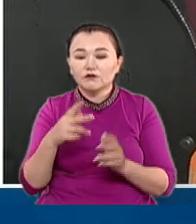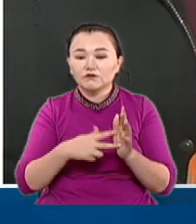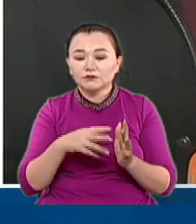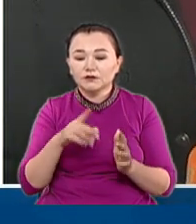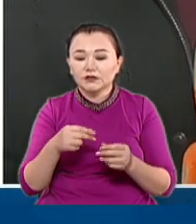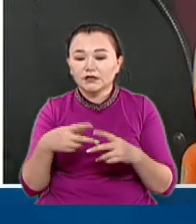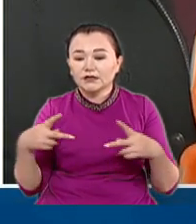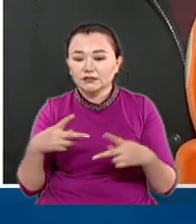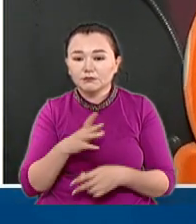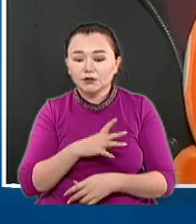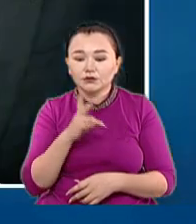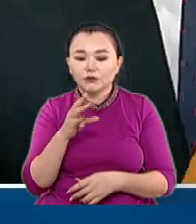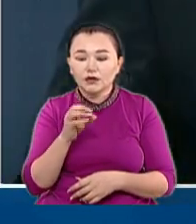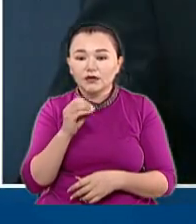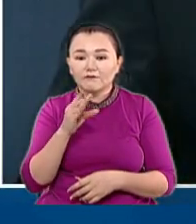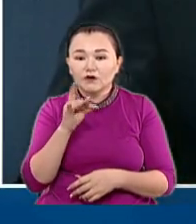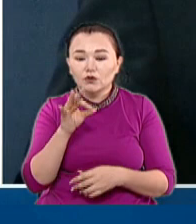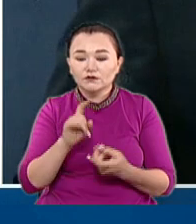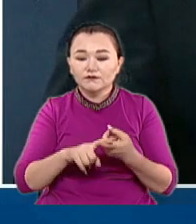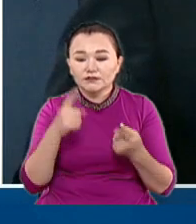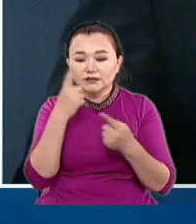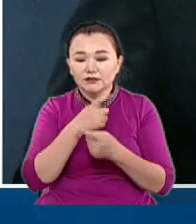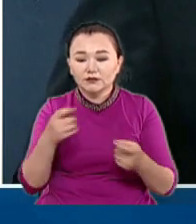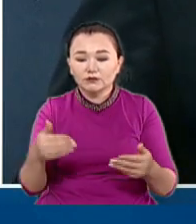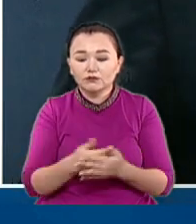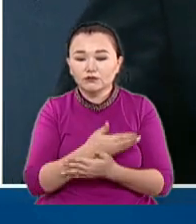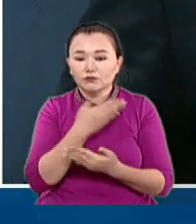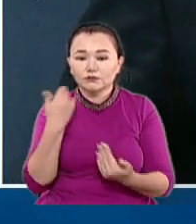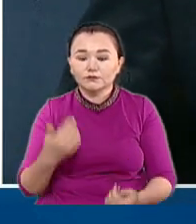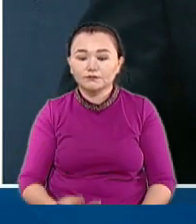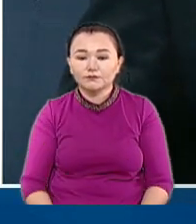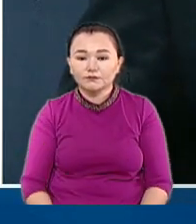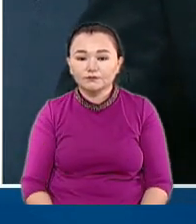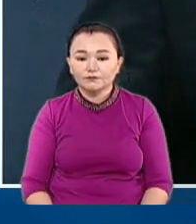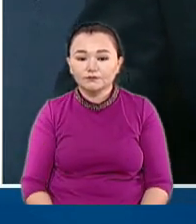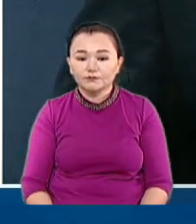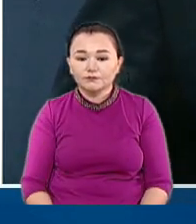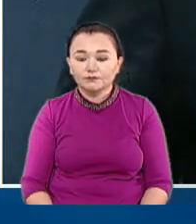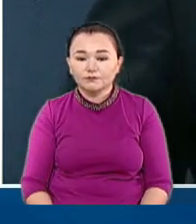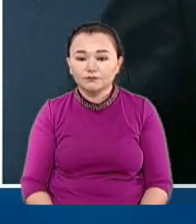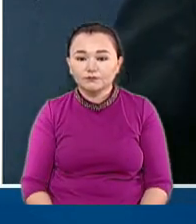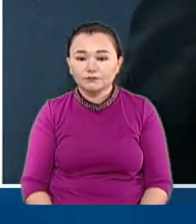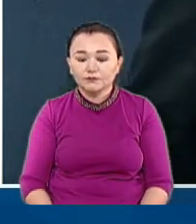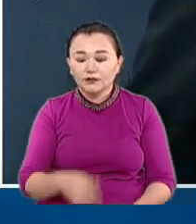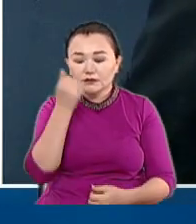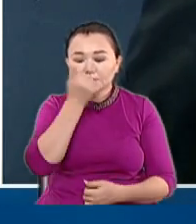тең болған. Бірақ евроға қатысты мәлімет жаңартылмапты. Асыл? Рахмет, Нұрболат.